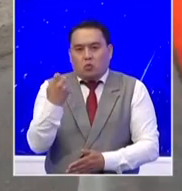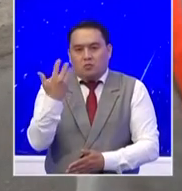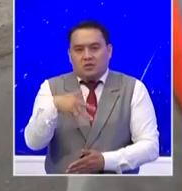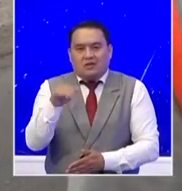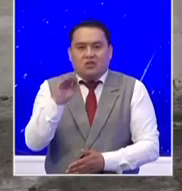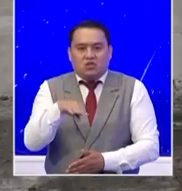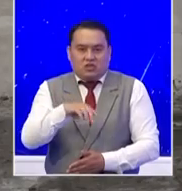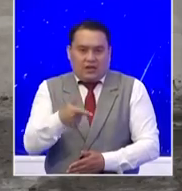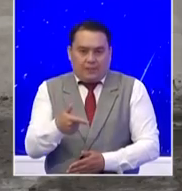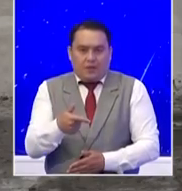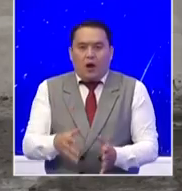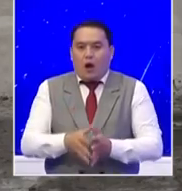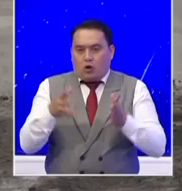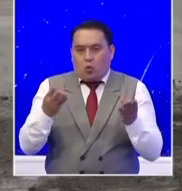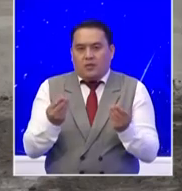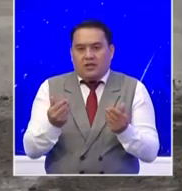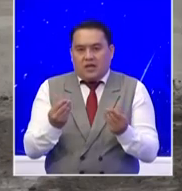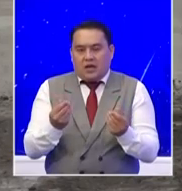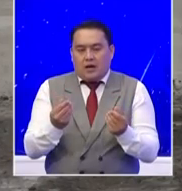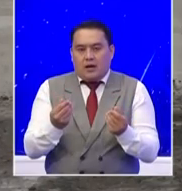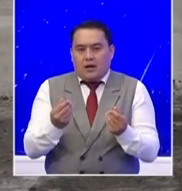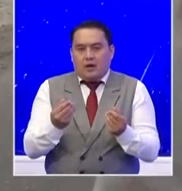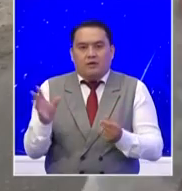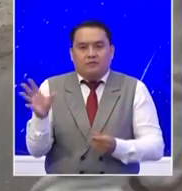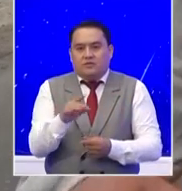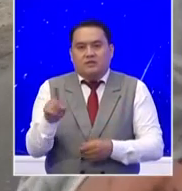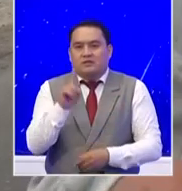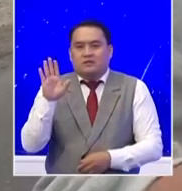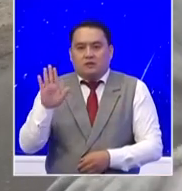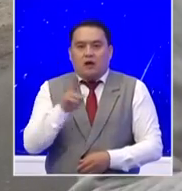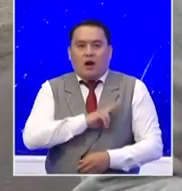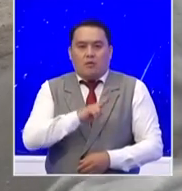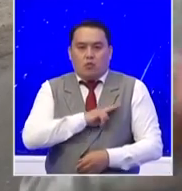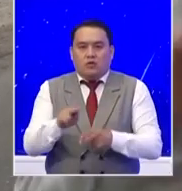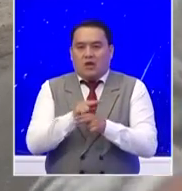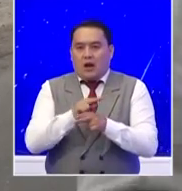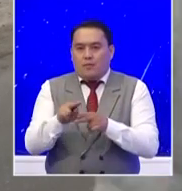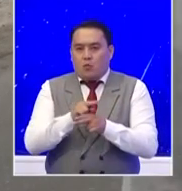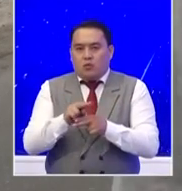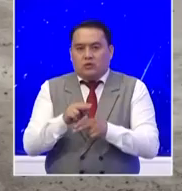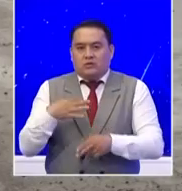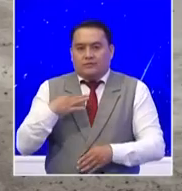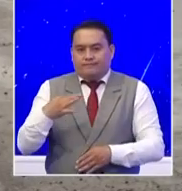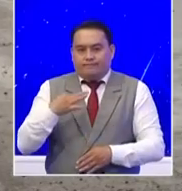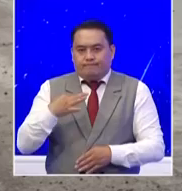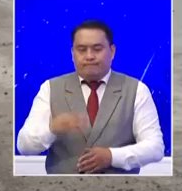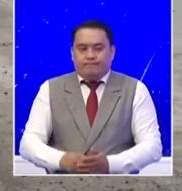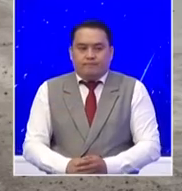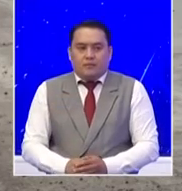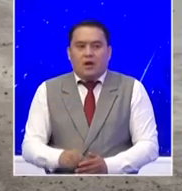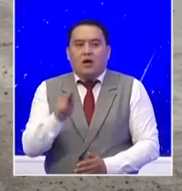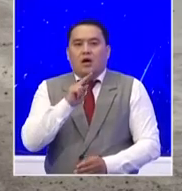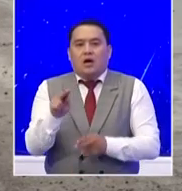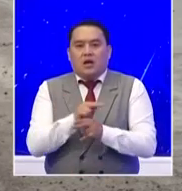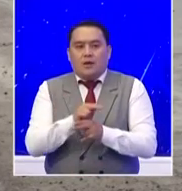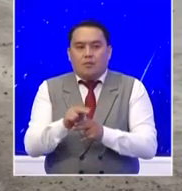тысяч тенге, то есть огромные средства. Мы поставили везде знаки о ремонтных работах, но все игнорируют. Во время текущего